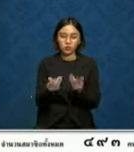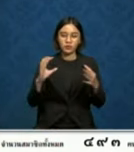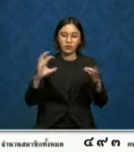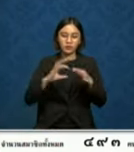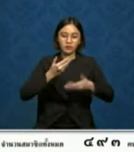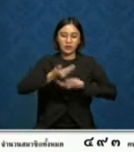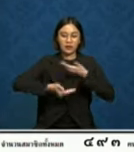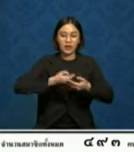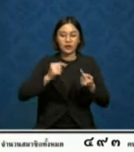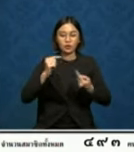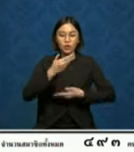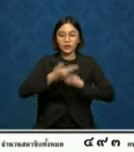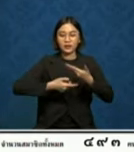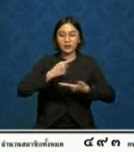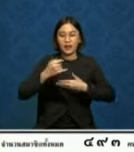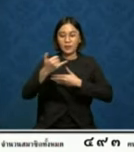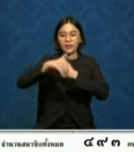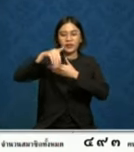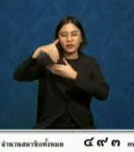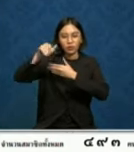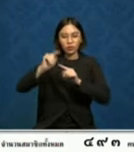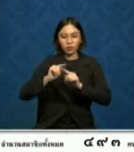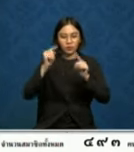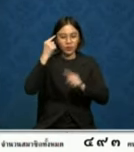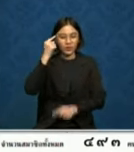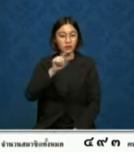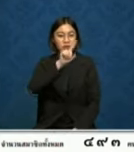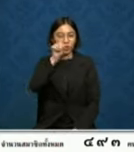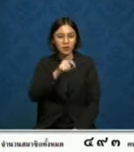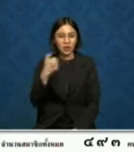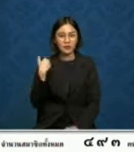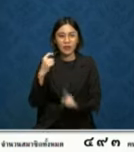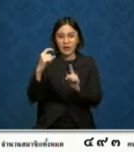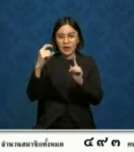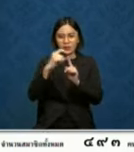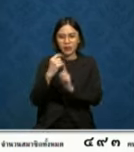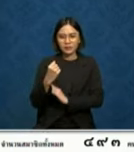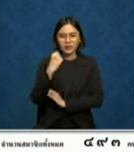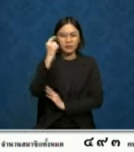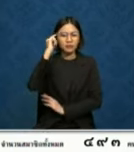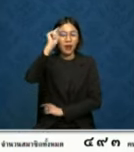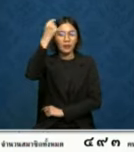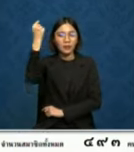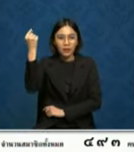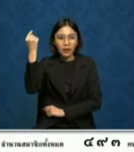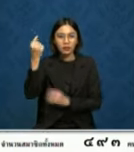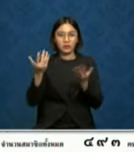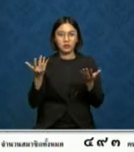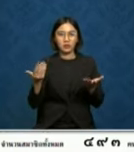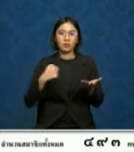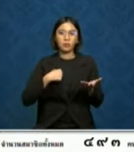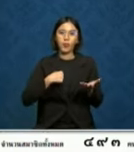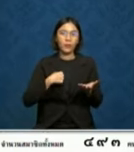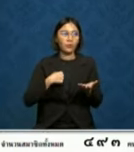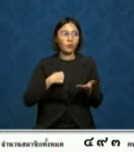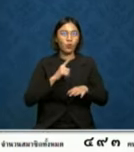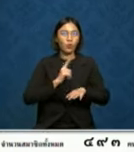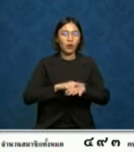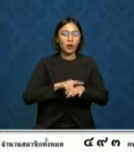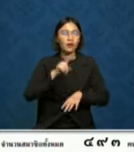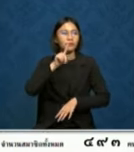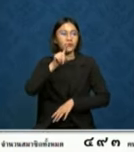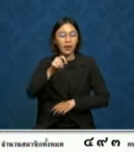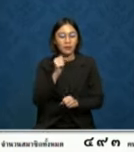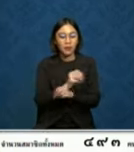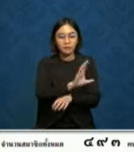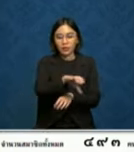ขายในตลาดต่างประเทศนั่นแหละแต่ผมติดตรงนี้ครับคำว่าพลังสร้างสรรค์ผมไม่ได้มีเวลาที่จะสอบถาม